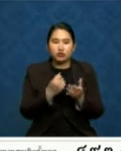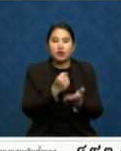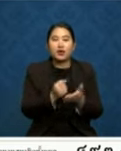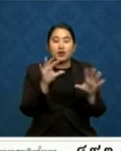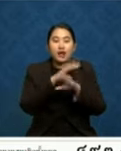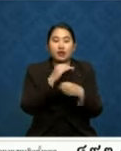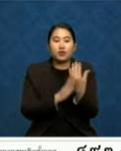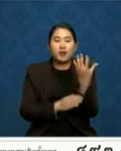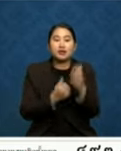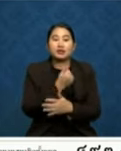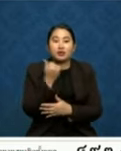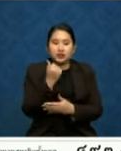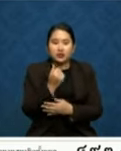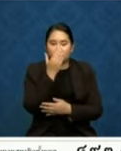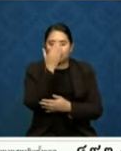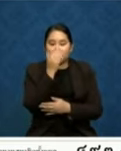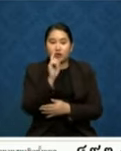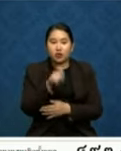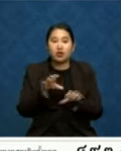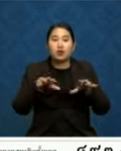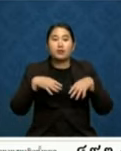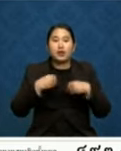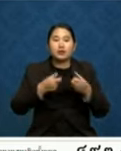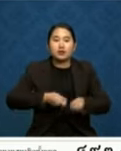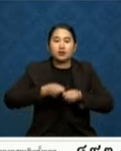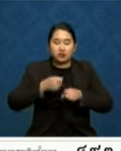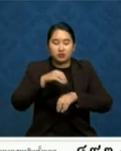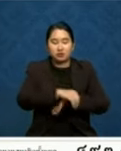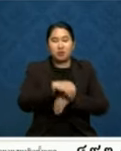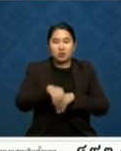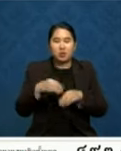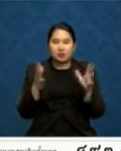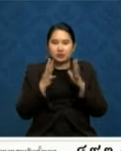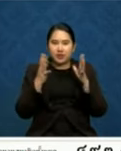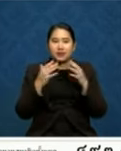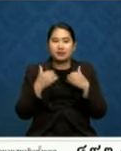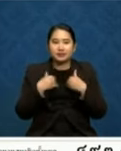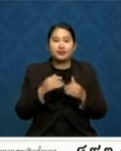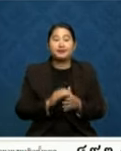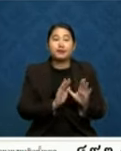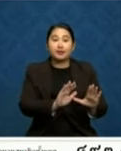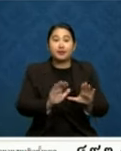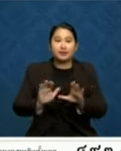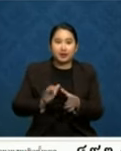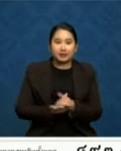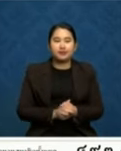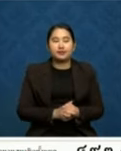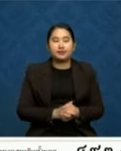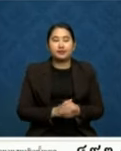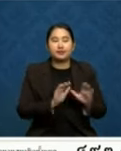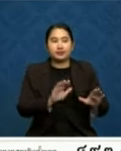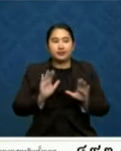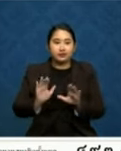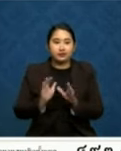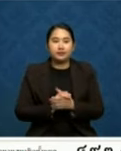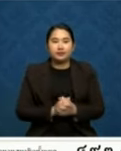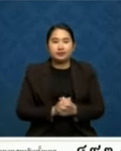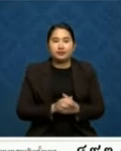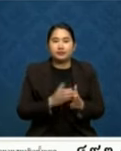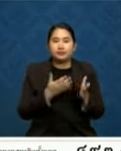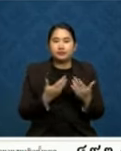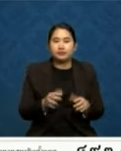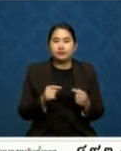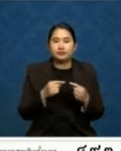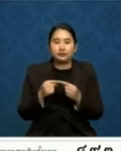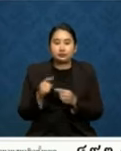ชนิดอื่นเพราะก็ต้องยอมรับว่าเกษตรกรที่อยู่ในวงจรนี้นะครับมีอยู่เยอะนะครับก็ฝากเอาไว้ถ้าเป็นไปได้ก็ฝากแนบท้ายไปด้วยนอกจากนี้ในส่ว